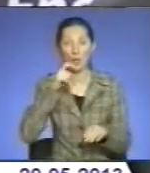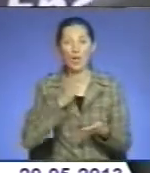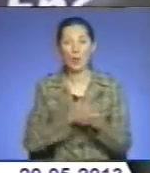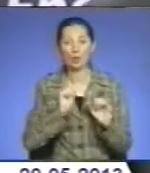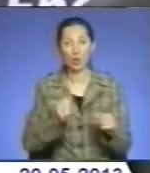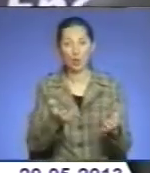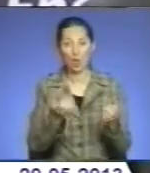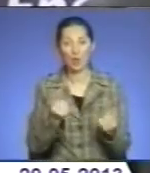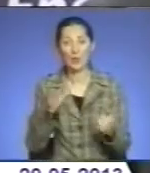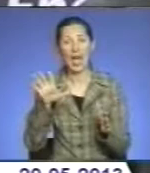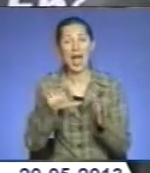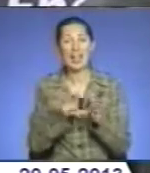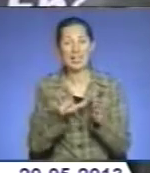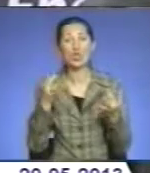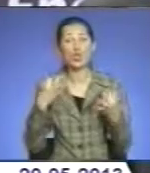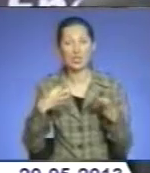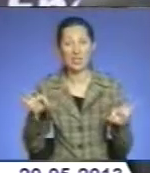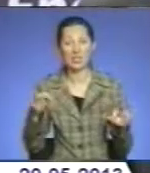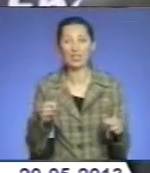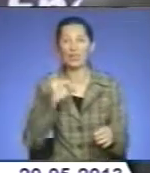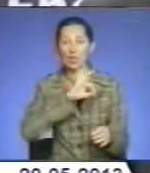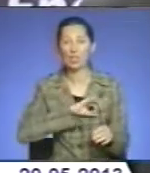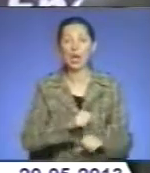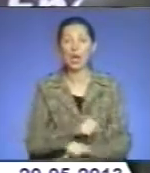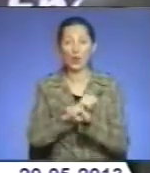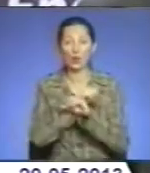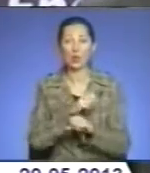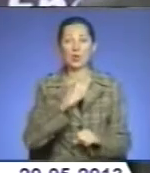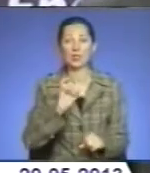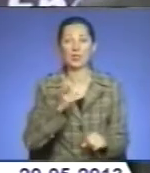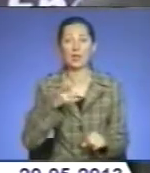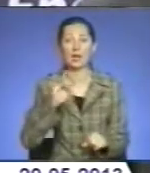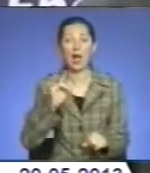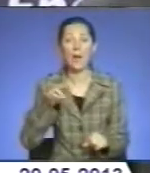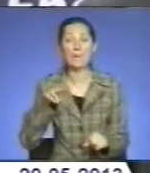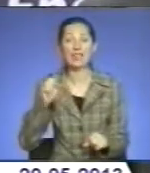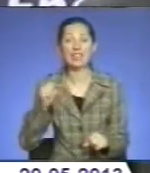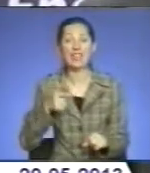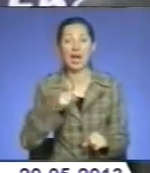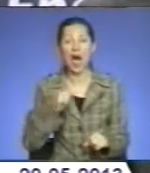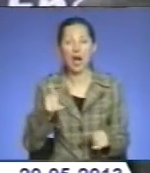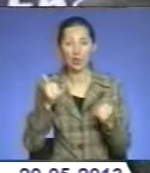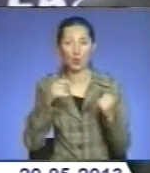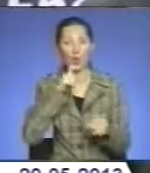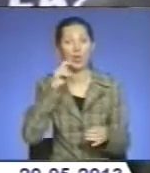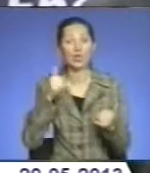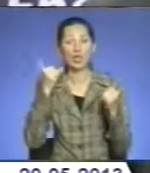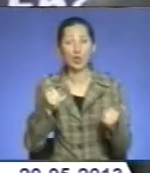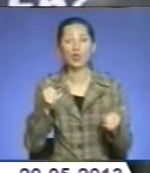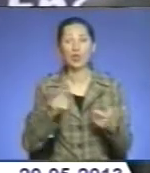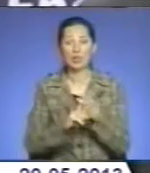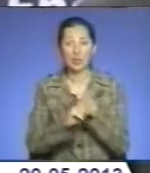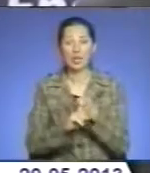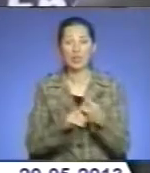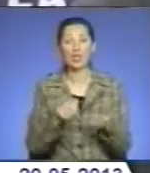отримати енергетичну незалежність, скориставшись революцією скрапленого газу. Україна на сьогодні повністю залежна від поставок